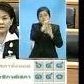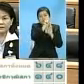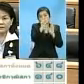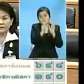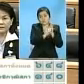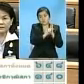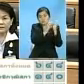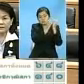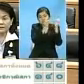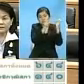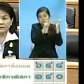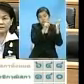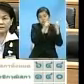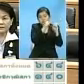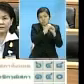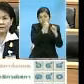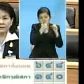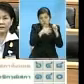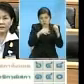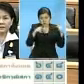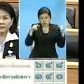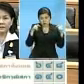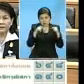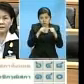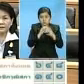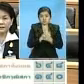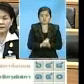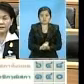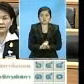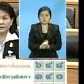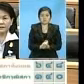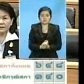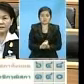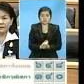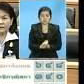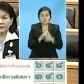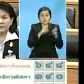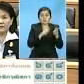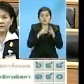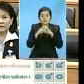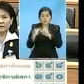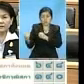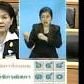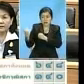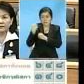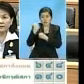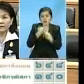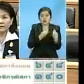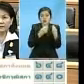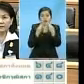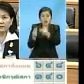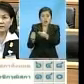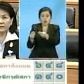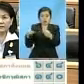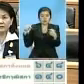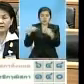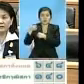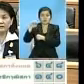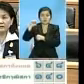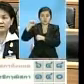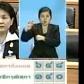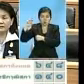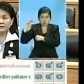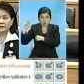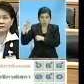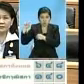ครับแทนที่จะให้ฝ่ายเลือกตั้งถอดถอนฝ่ายแต่งตั้งกลับไปมอบอำนาจที่ยิ่งใหญ่มหาศาลให้กับวุฒิสมาชิกที่มาจาก